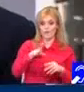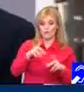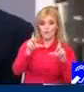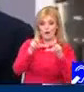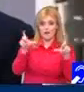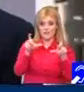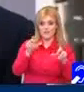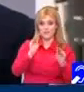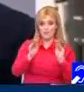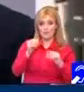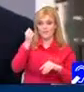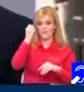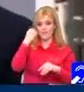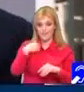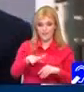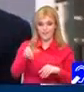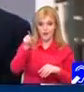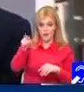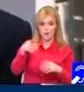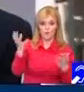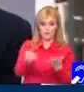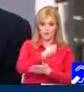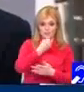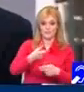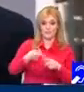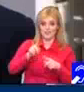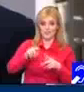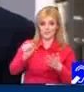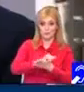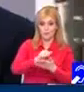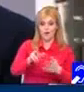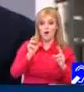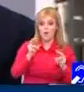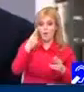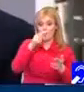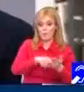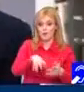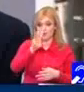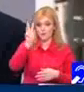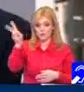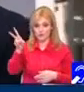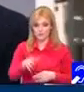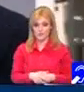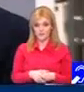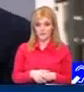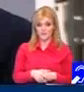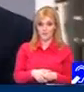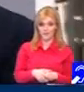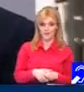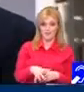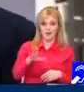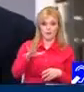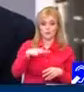story involves a bargain hunter, an ex-government furniture shop, and an ordinary household drill. And it